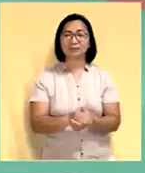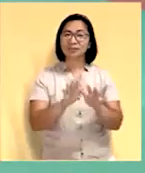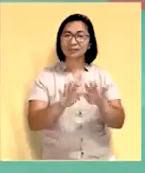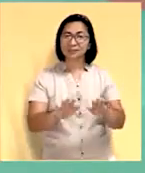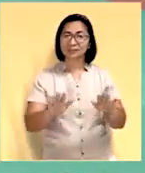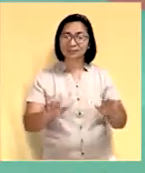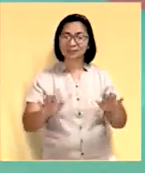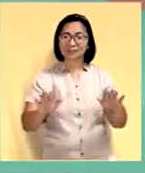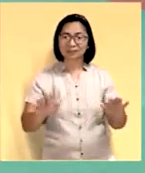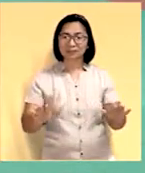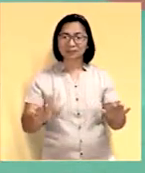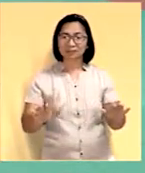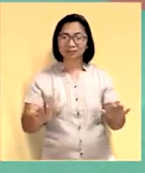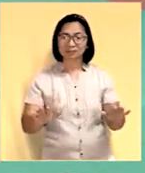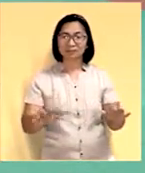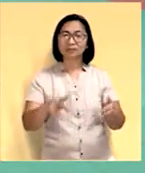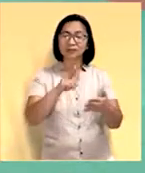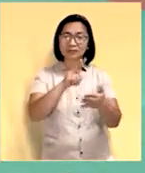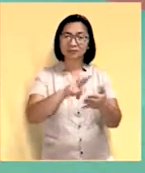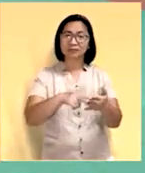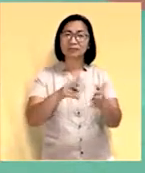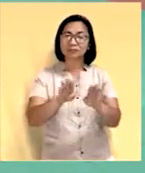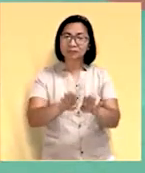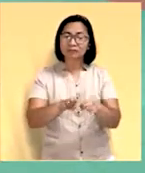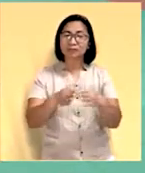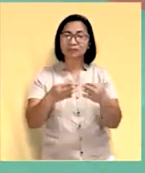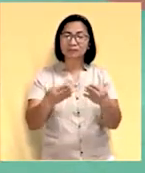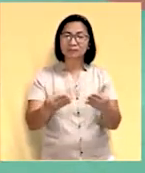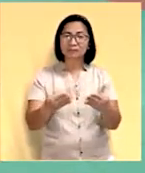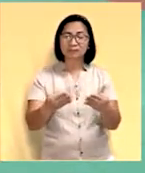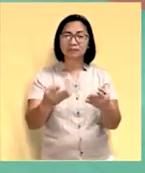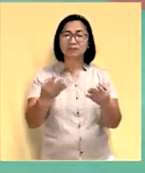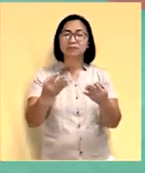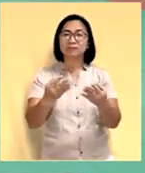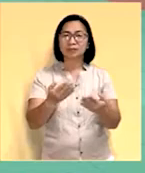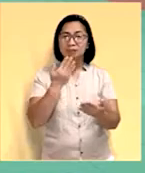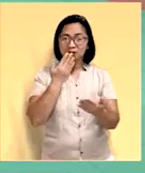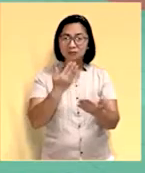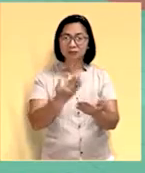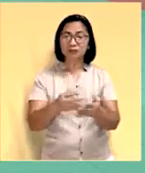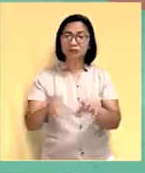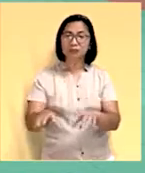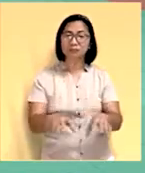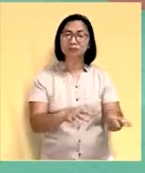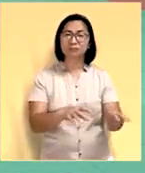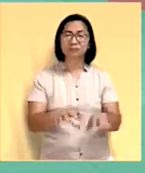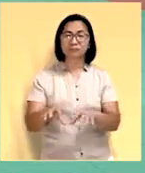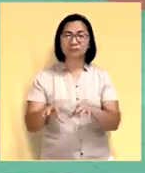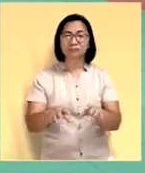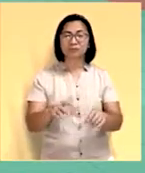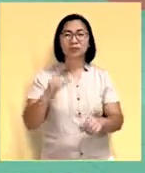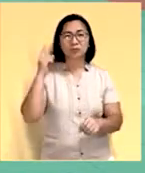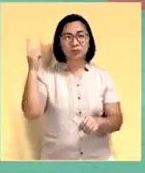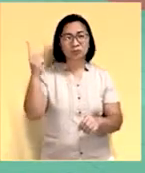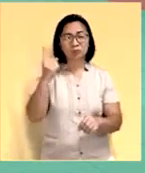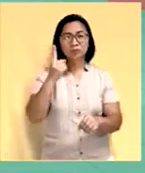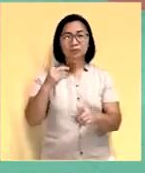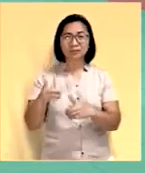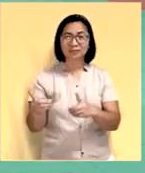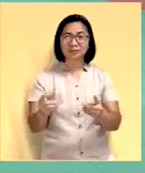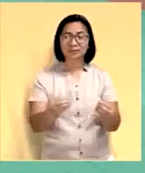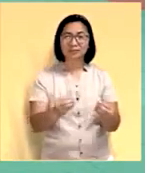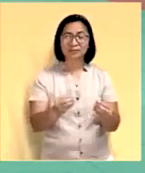Mga bata, ang pagbabasa ng aklat ay isang mabuting gawain na dapat laging